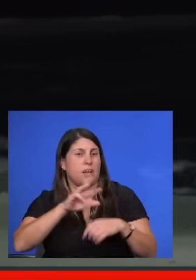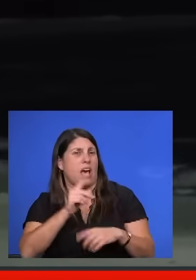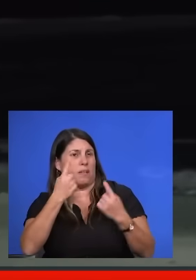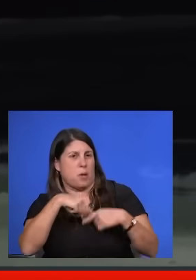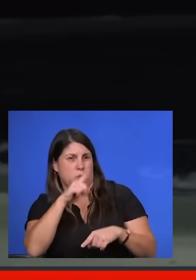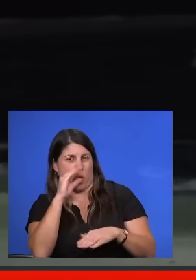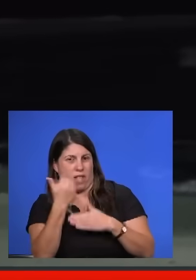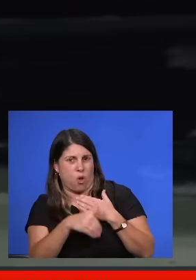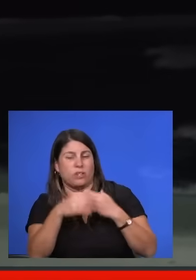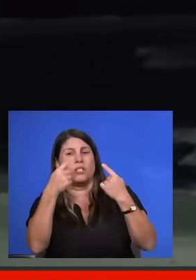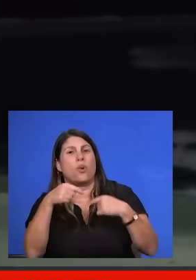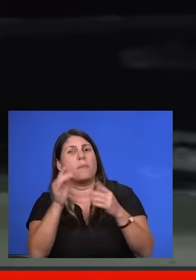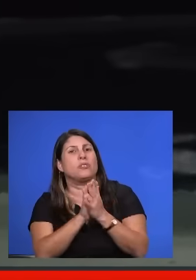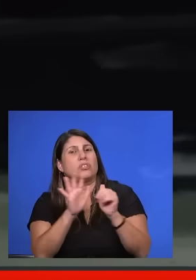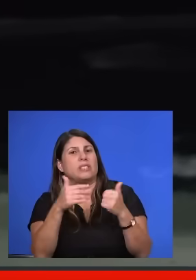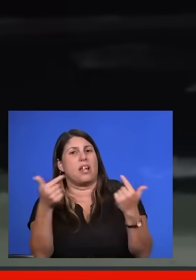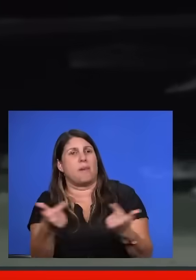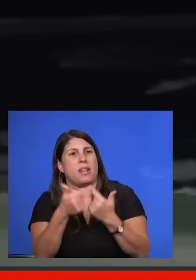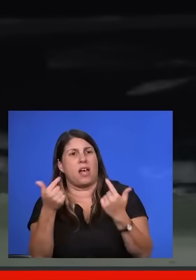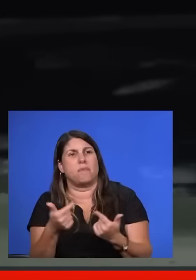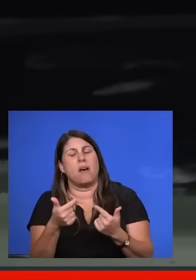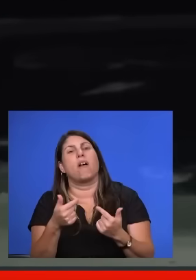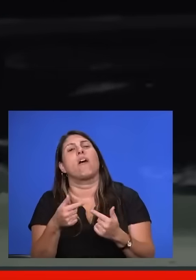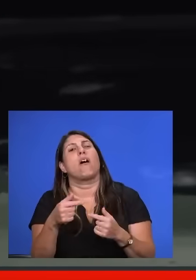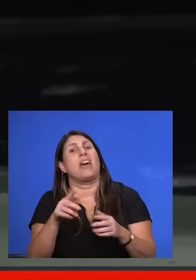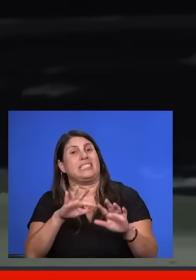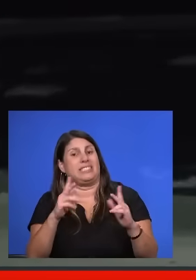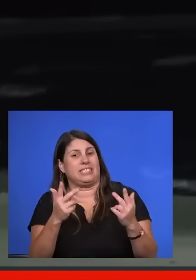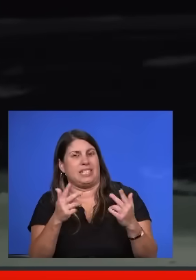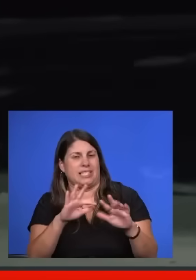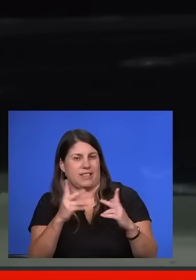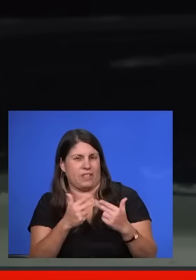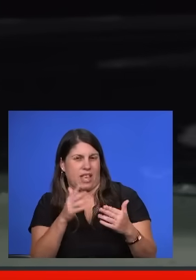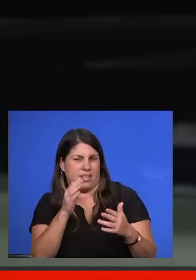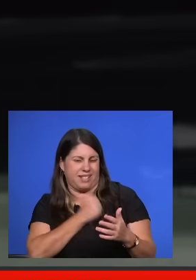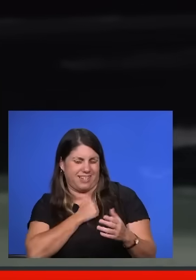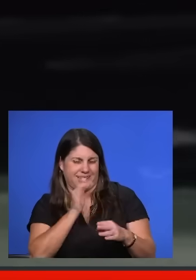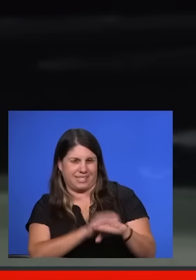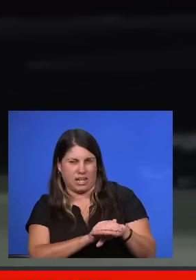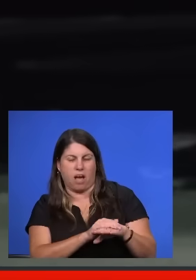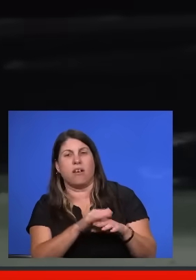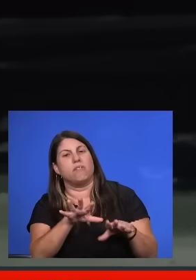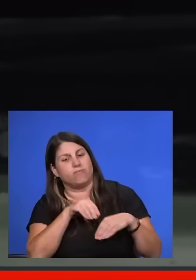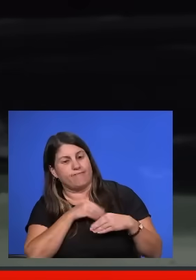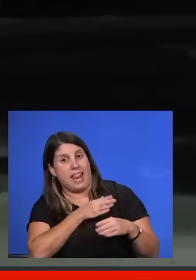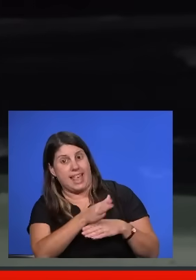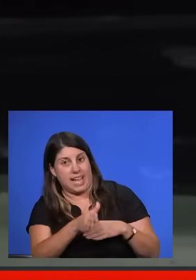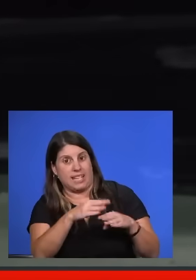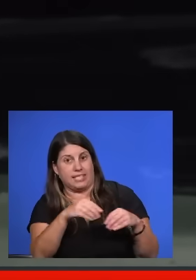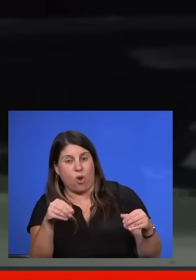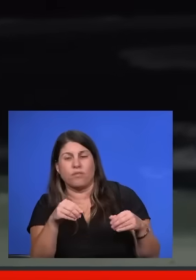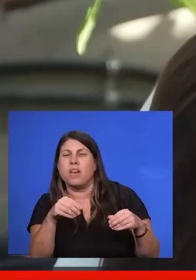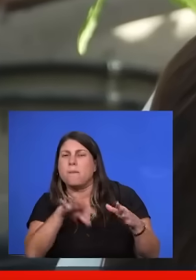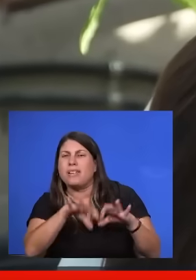ה-16 למלחמה, הורשו צוותי זקה להיכנס לחוף. במיגונית הם מצאו 9 גופות, בהם גם